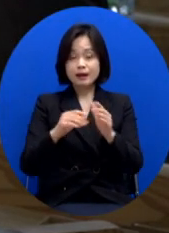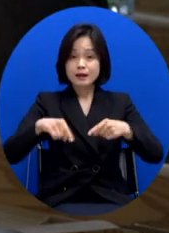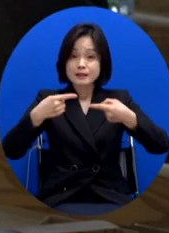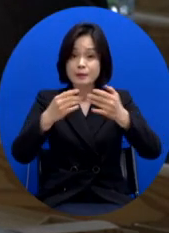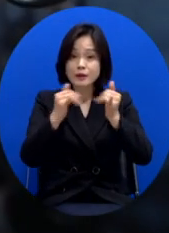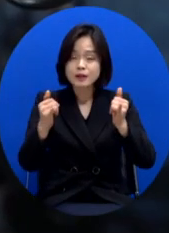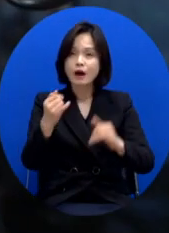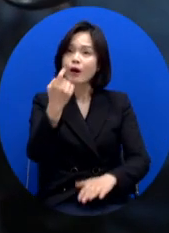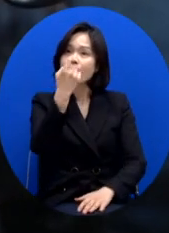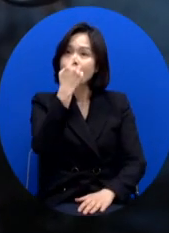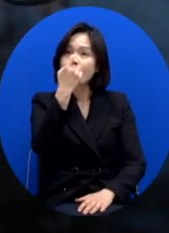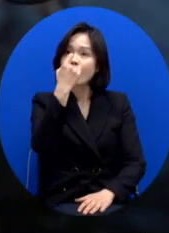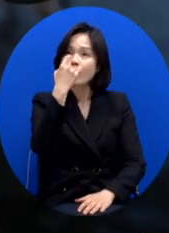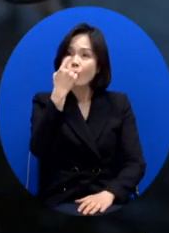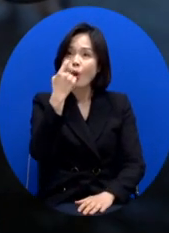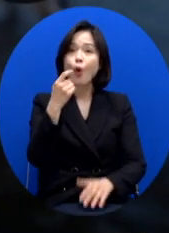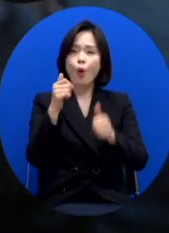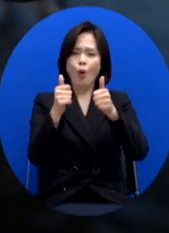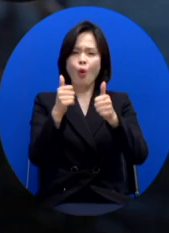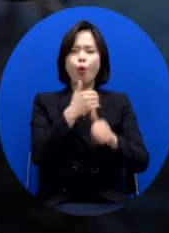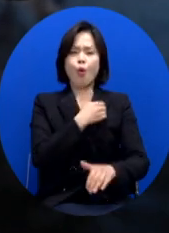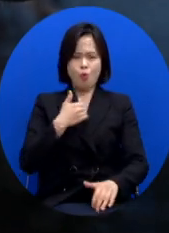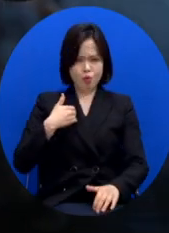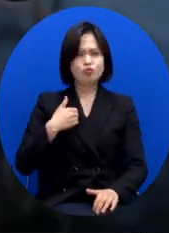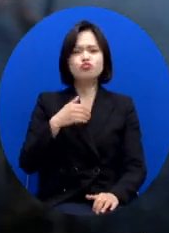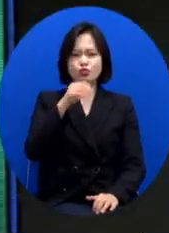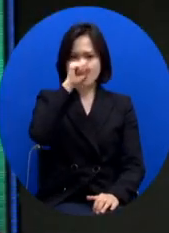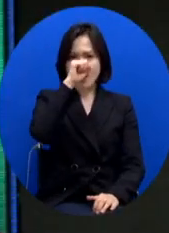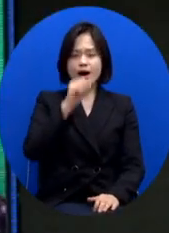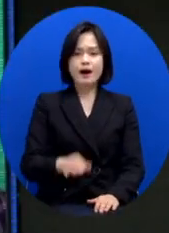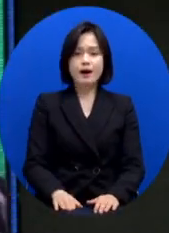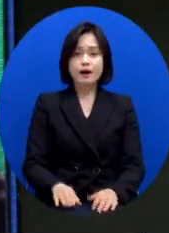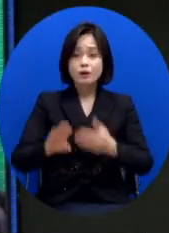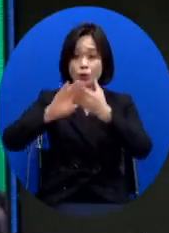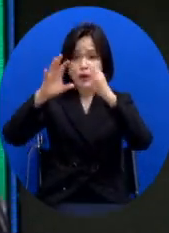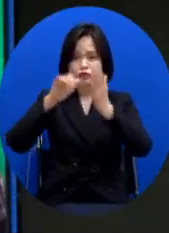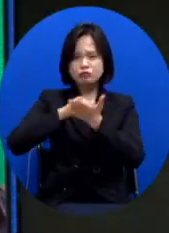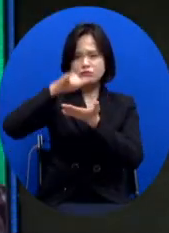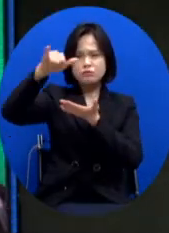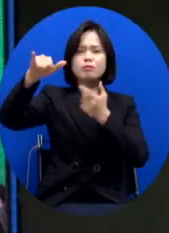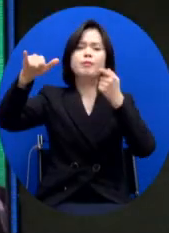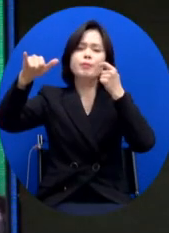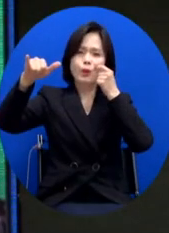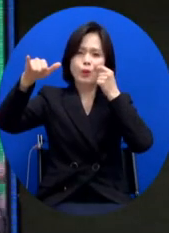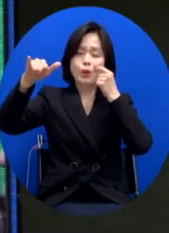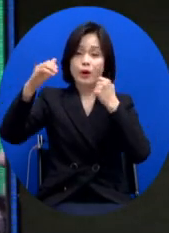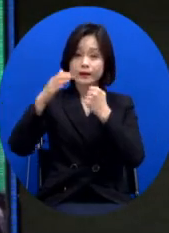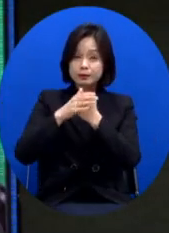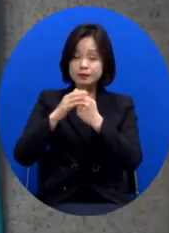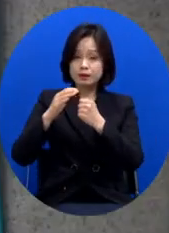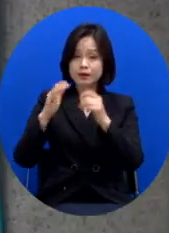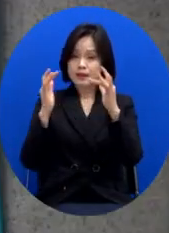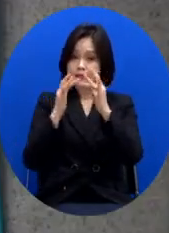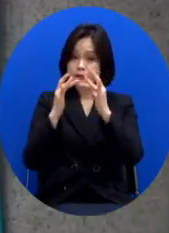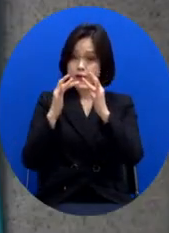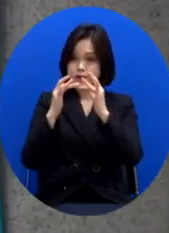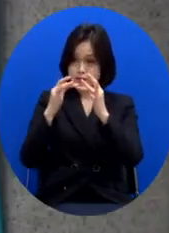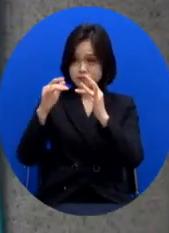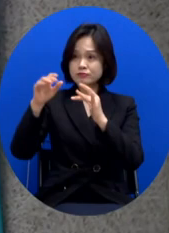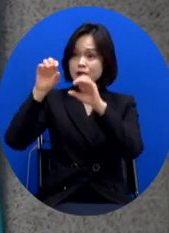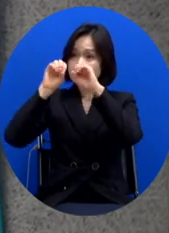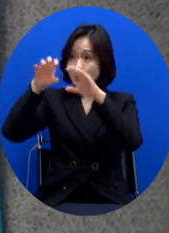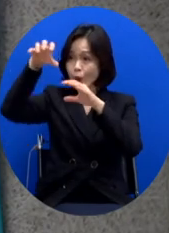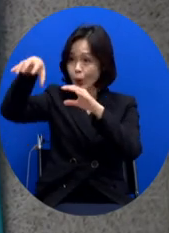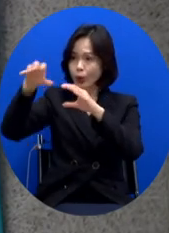나타냈습니다. 특히 해외 이동이 자유롭지 못한 상황에서 온라인을 통해 선교지와 소통할 수 있다는 점이 좋다고